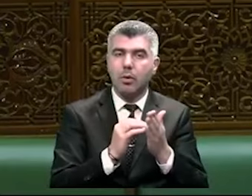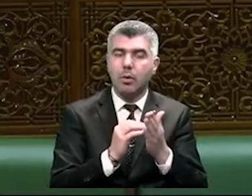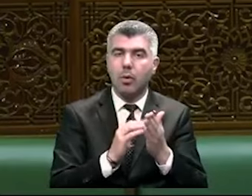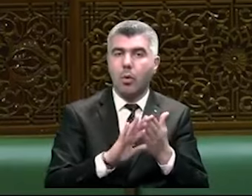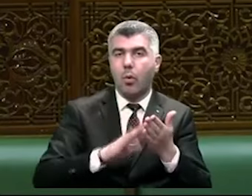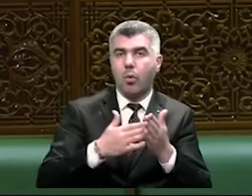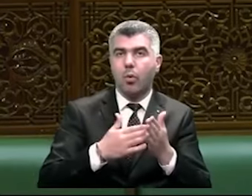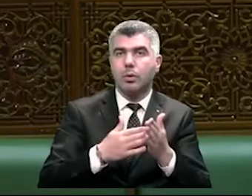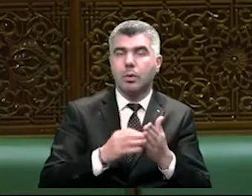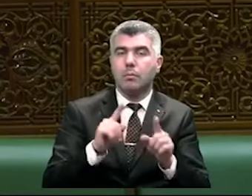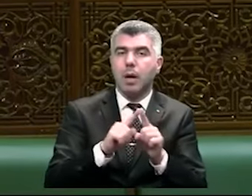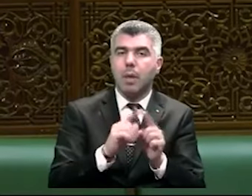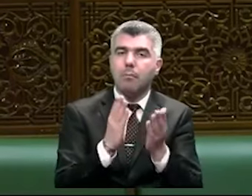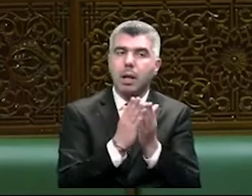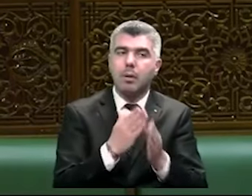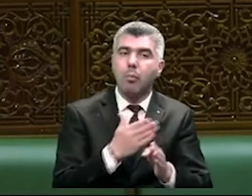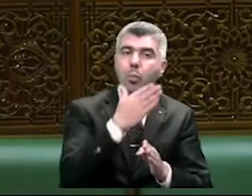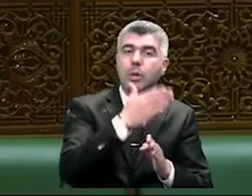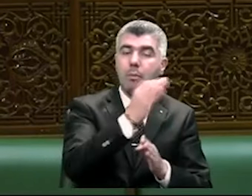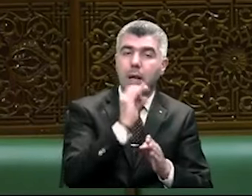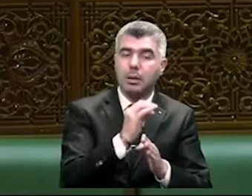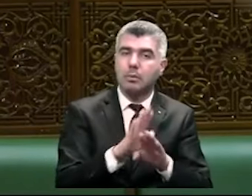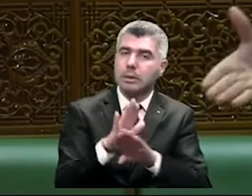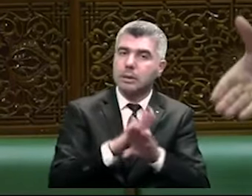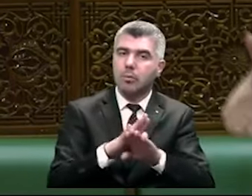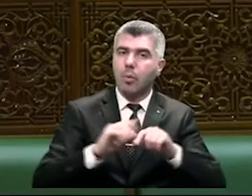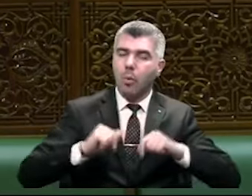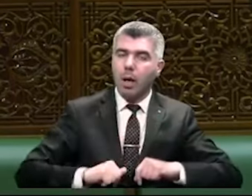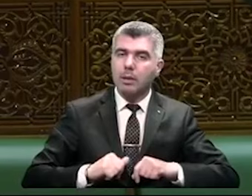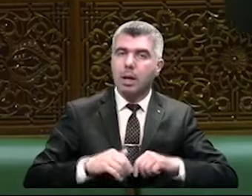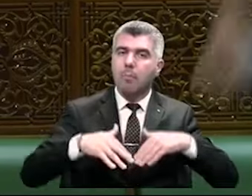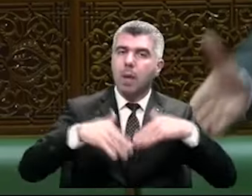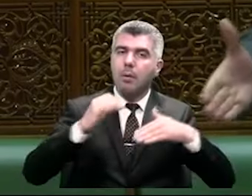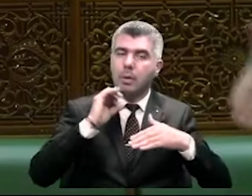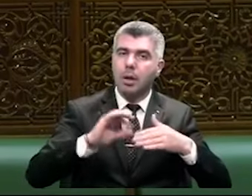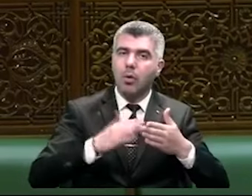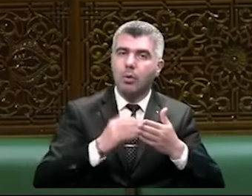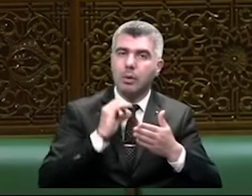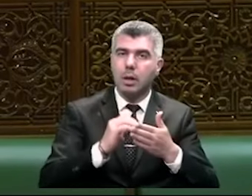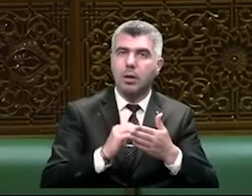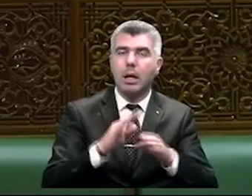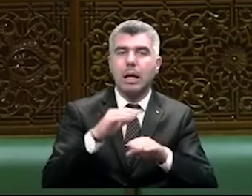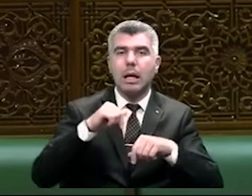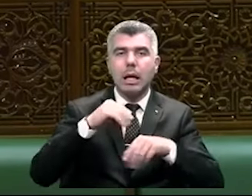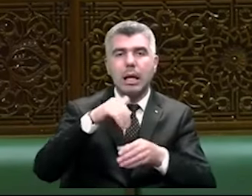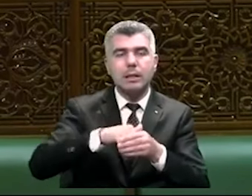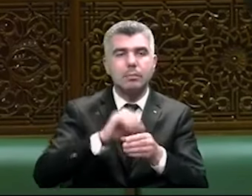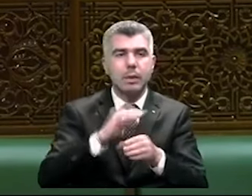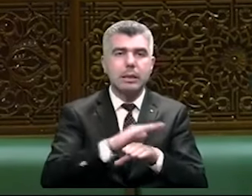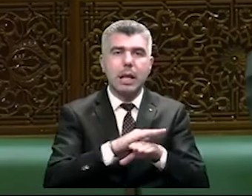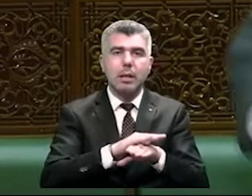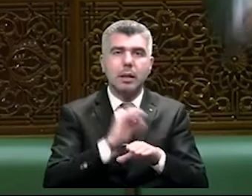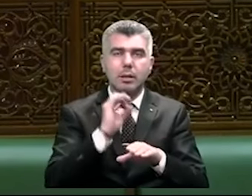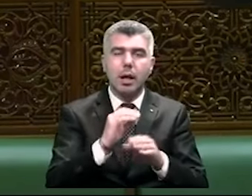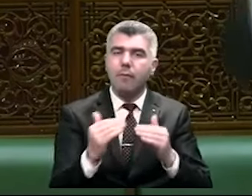ولادهم المسار ديالهم المستقبل ديالهم رجاء السيد الوزير احنا كبرلمان كحزب سياسيه كلنا اغلبيه ومطلقه